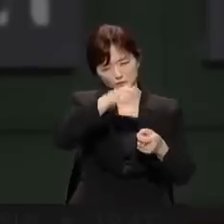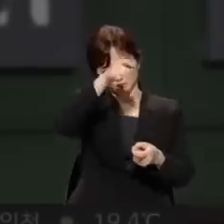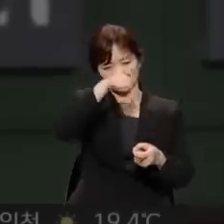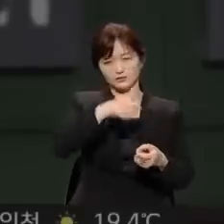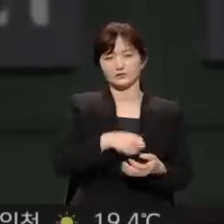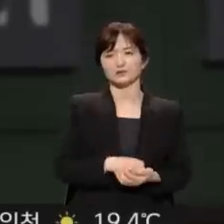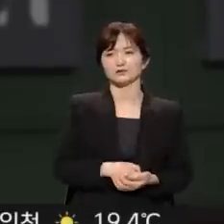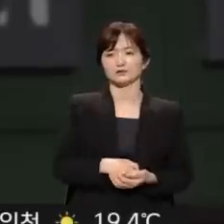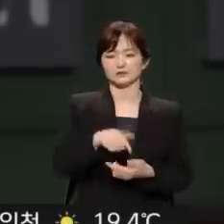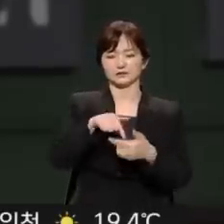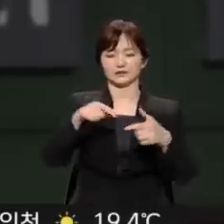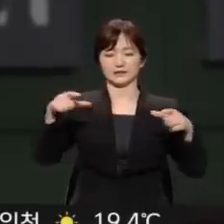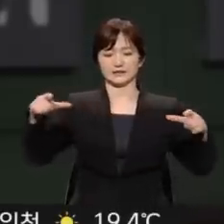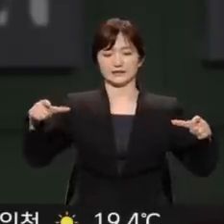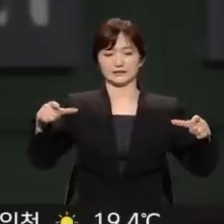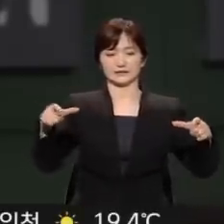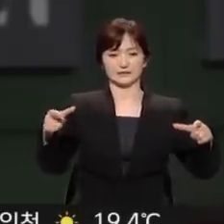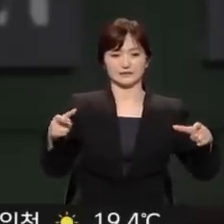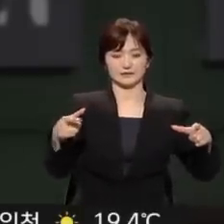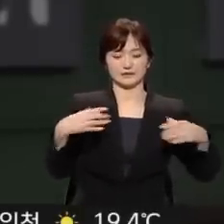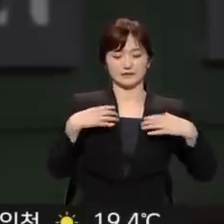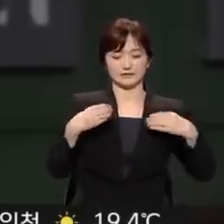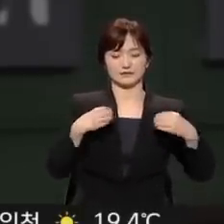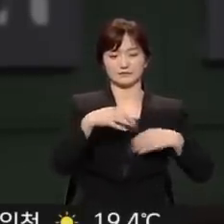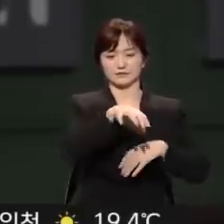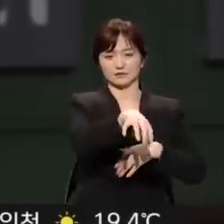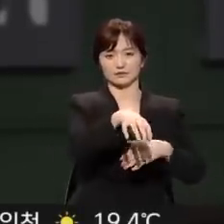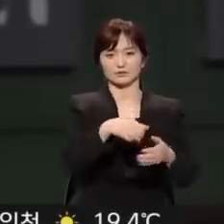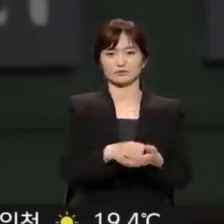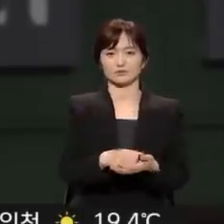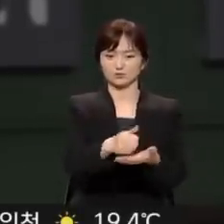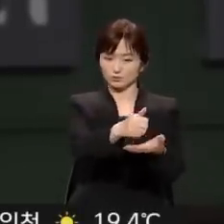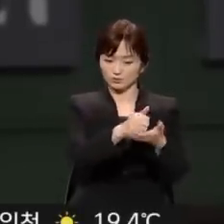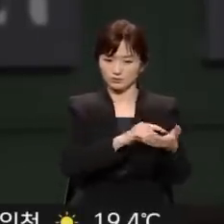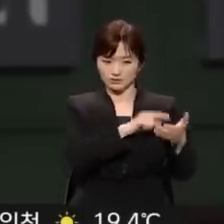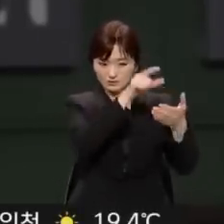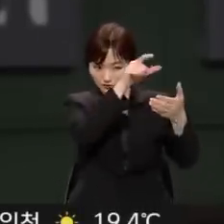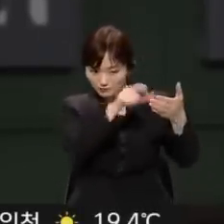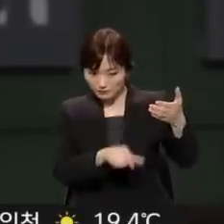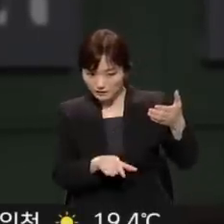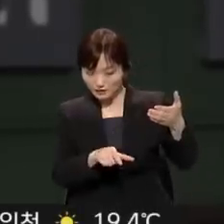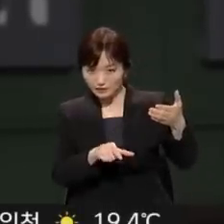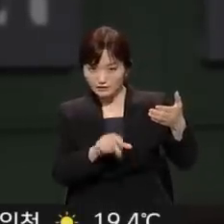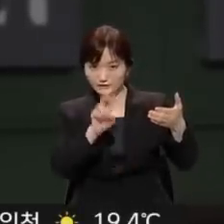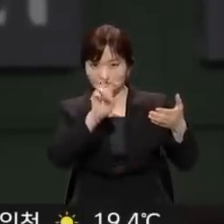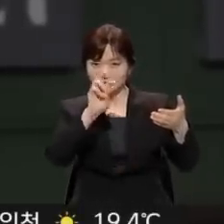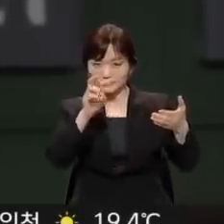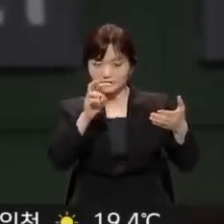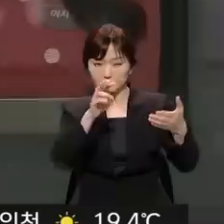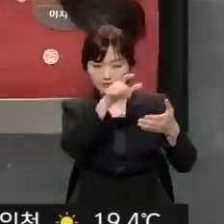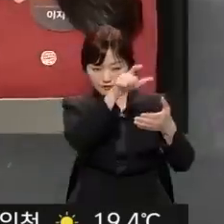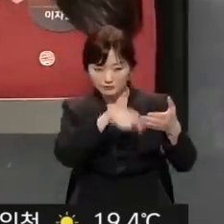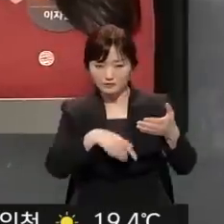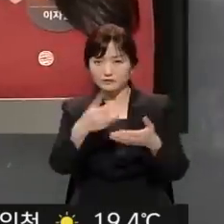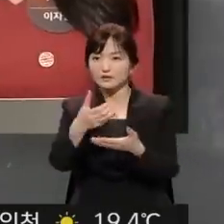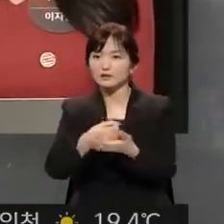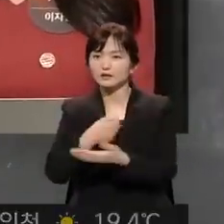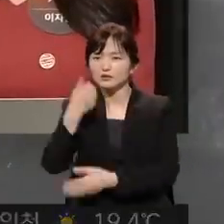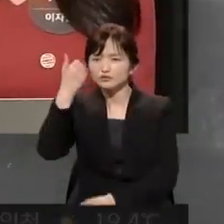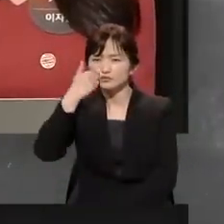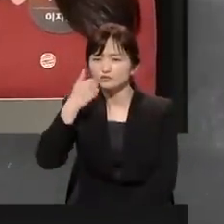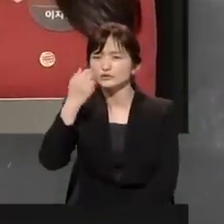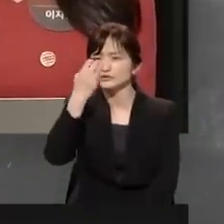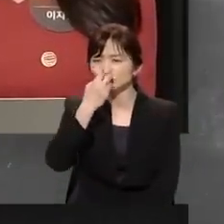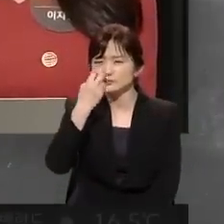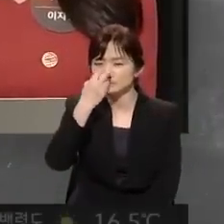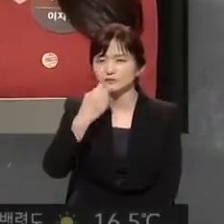그 강남구에 오래 다녔다는 그 스파의 고객 명단 중에서 20, 30대 남성의 명단을 확보를 합니다. 그리고 그 신원들을 다 조회를